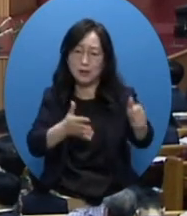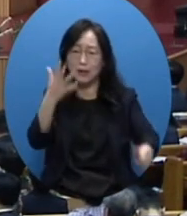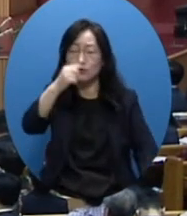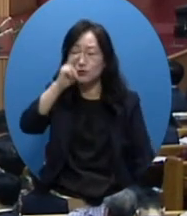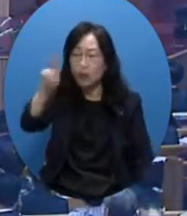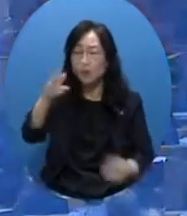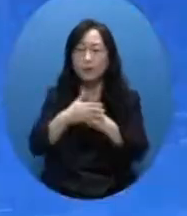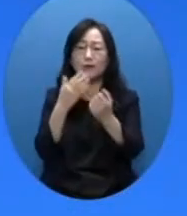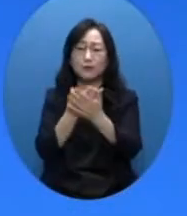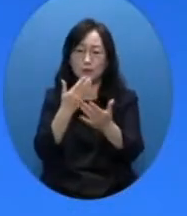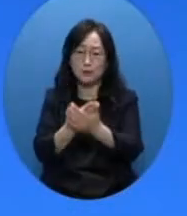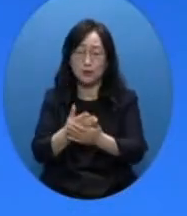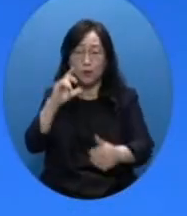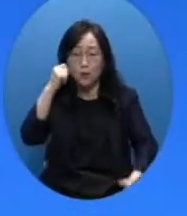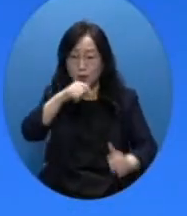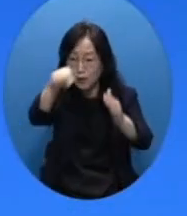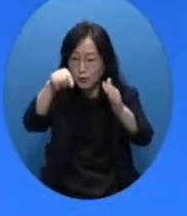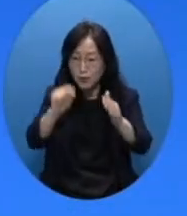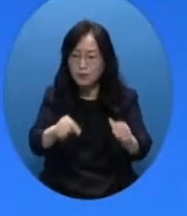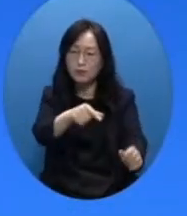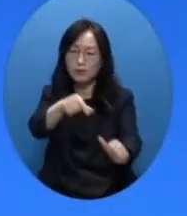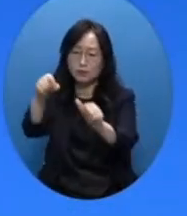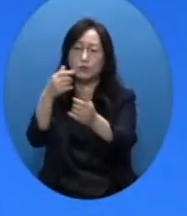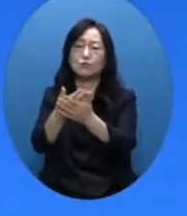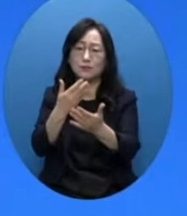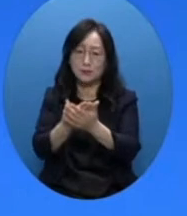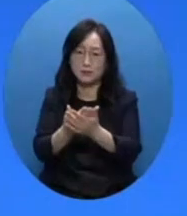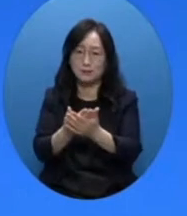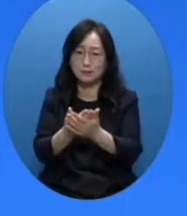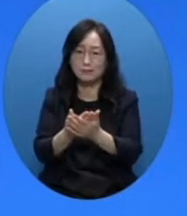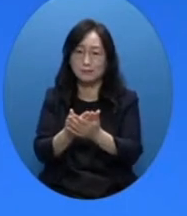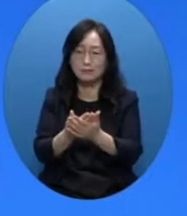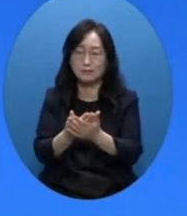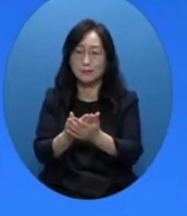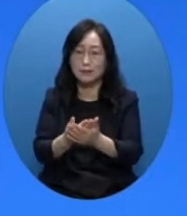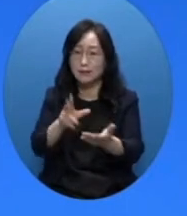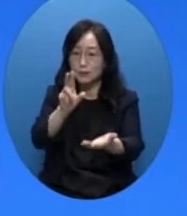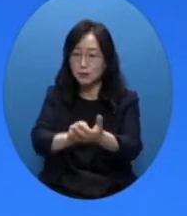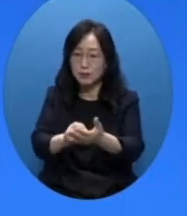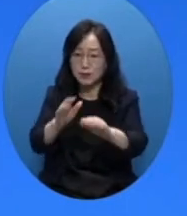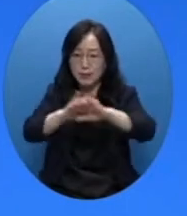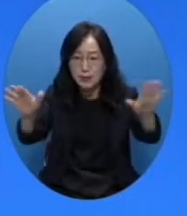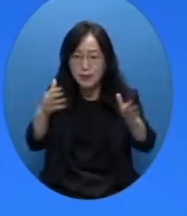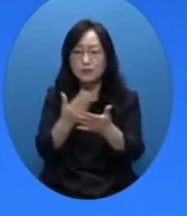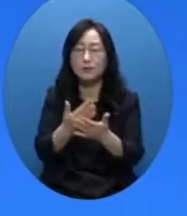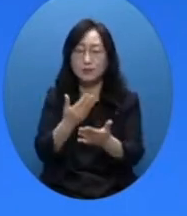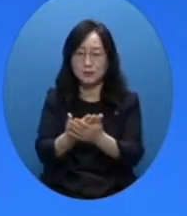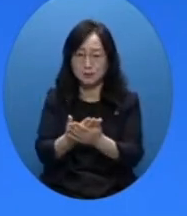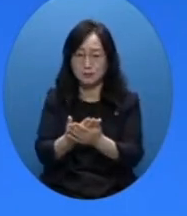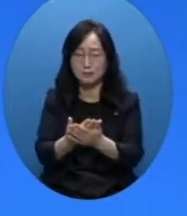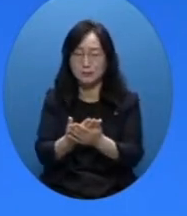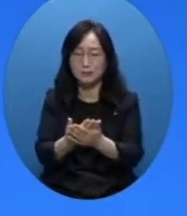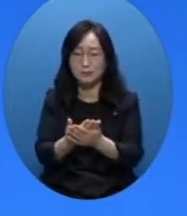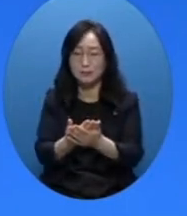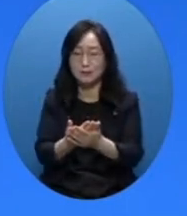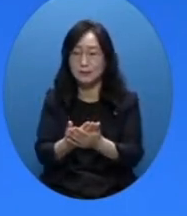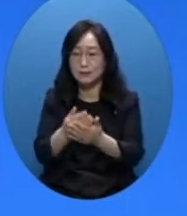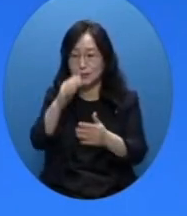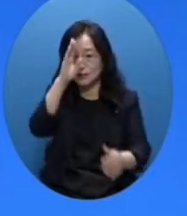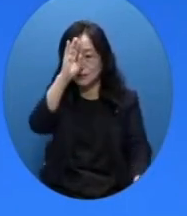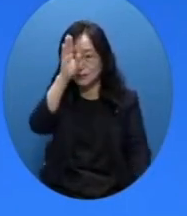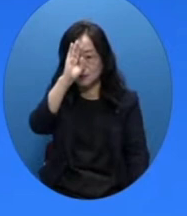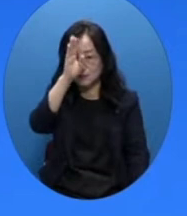우리를 도와주옵소서. 이 어려움의 소리를 건져주시고 이 문제에서 우리를 해결하여 주시고 이